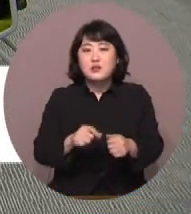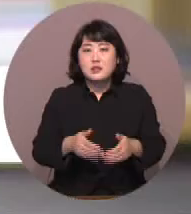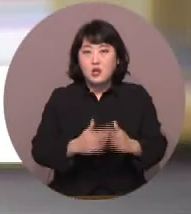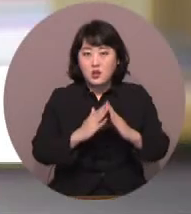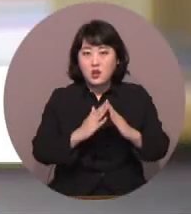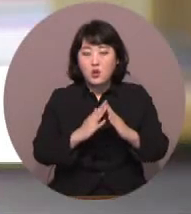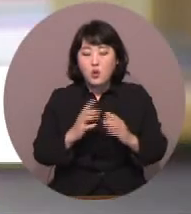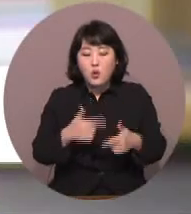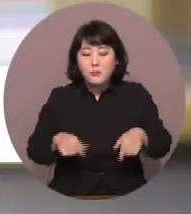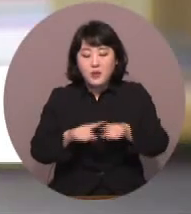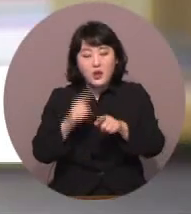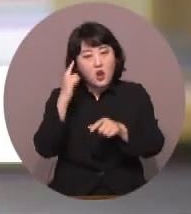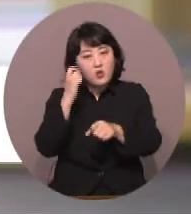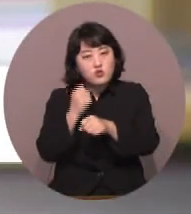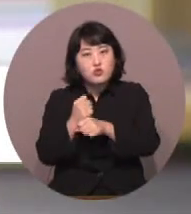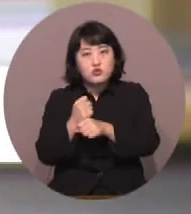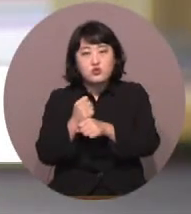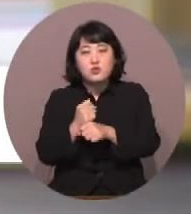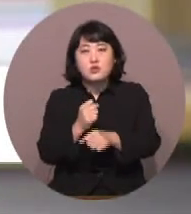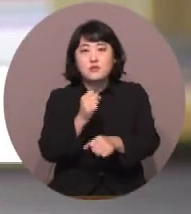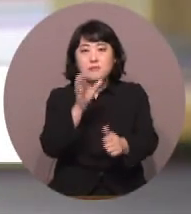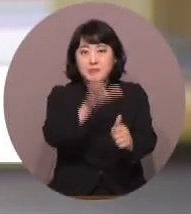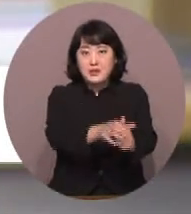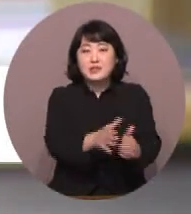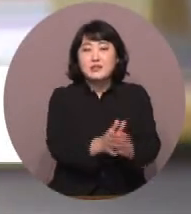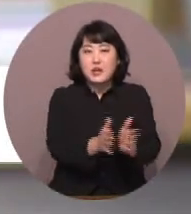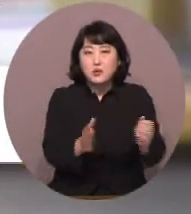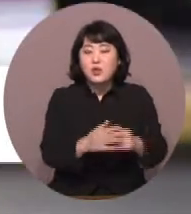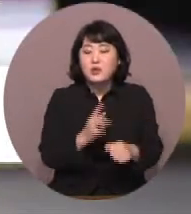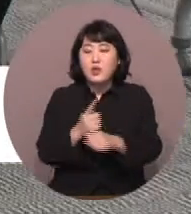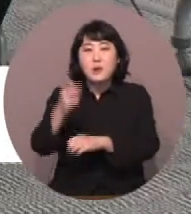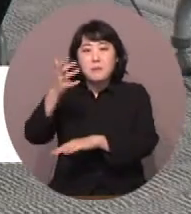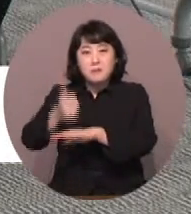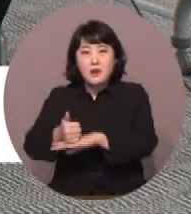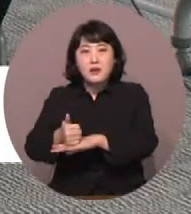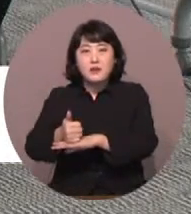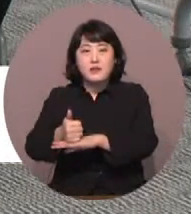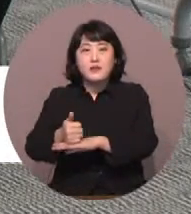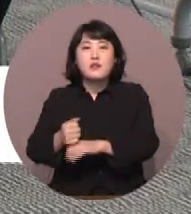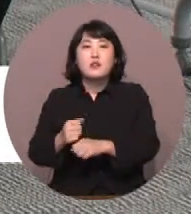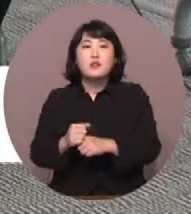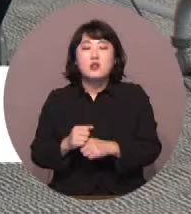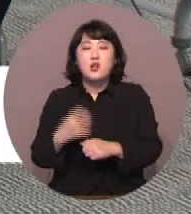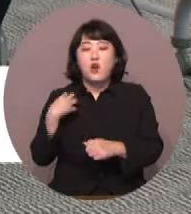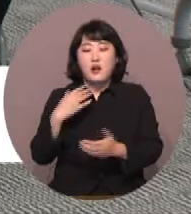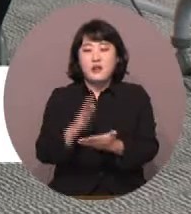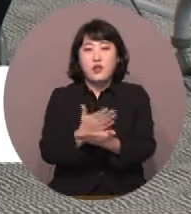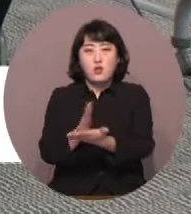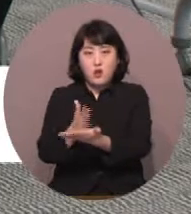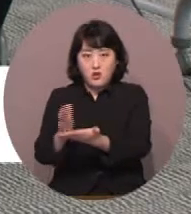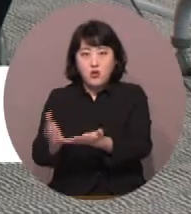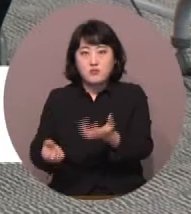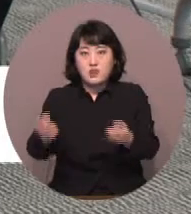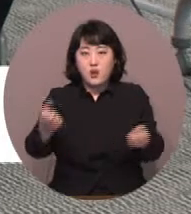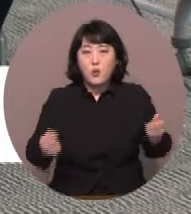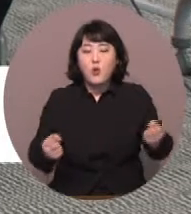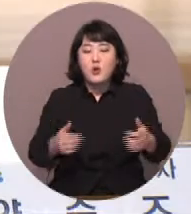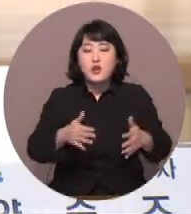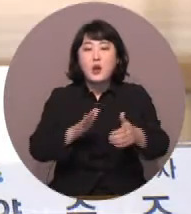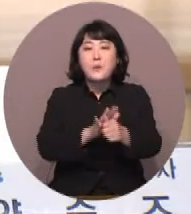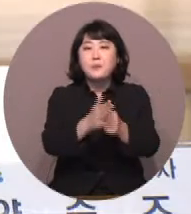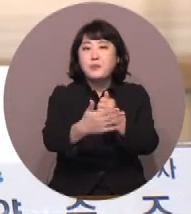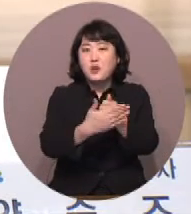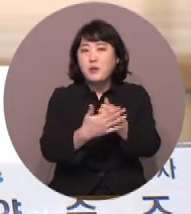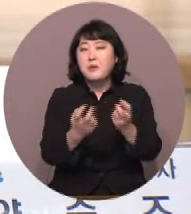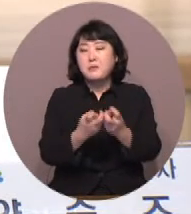연구 용역에 착수 했으며 내년 말 광역 행정 체계 구축을 목표로 역할 분담과 협력 방안도 마련하기로